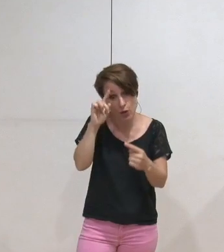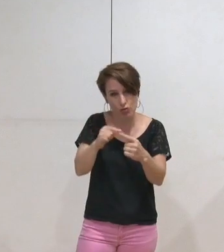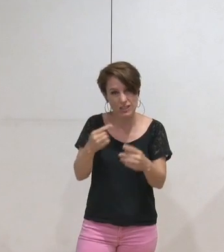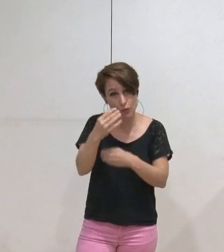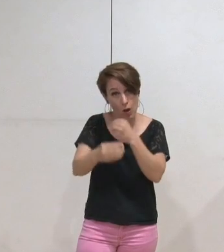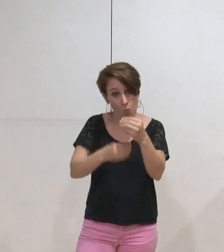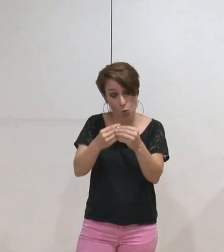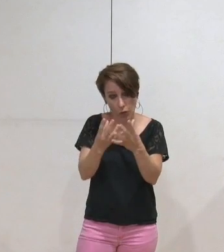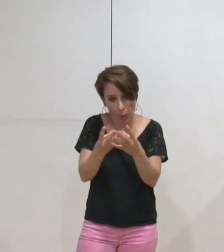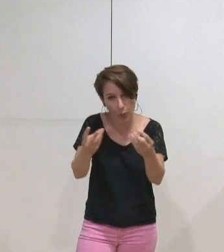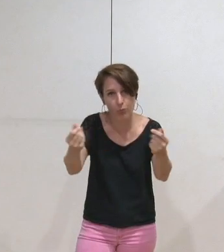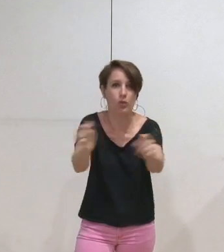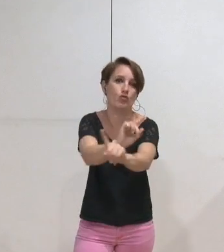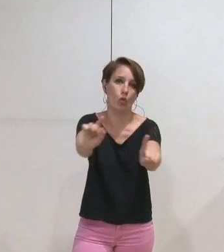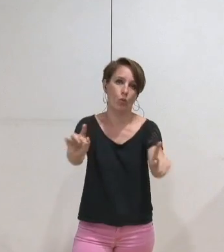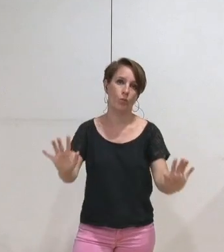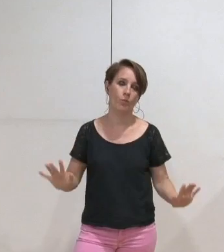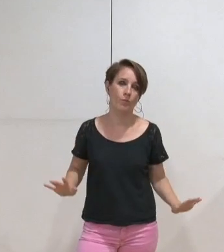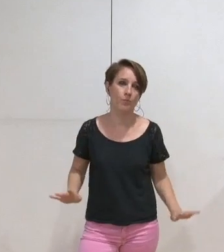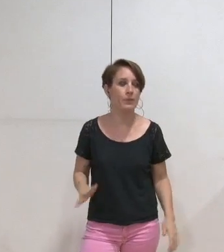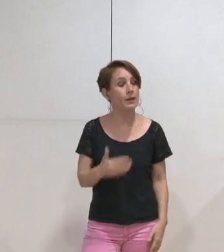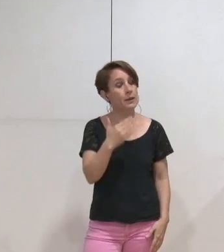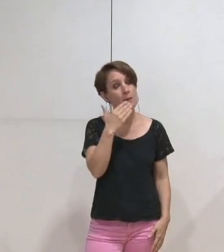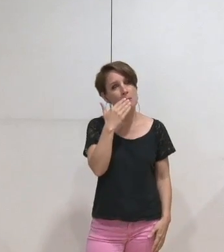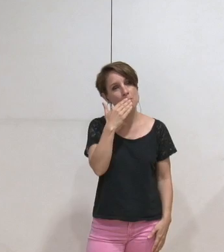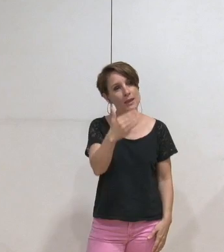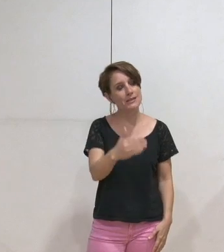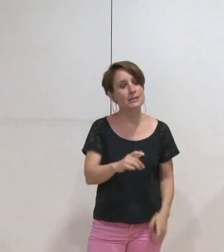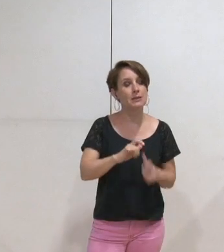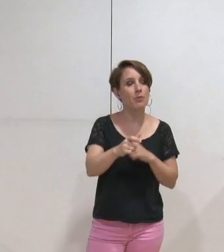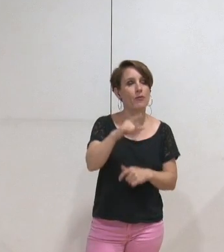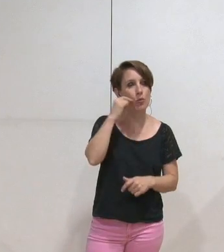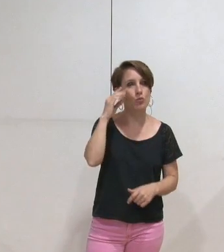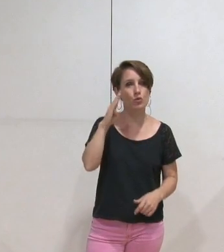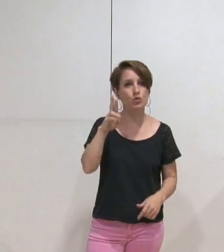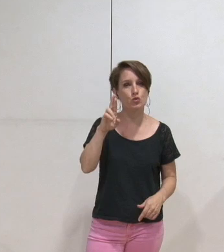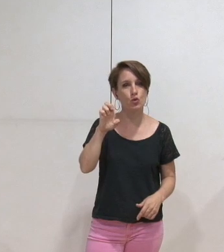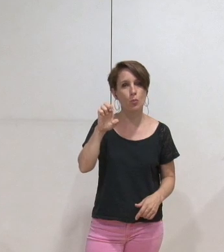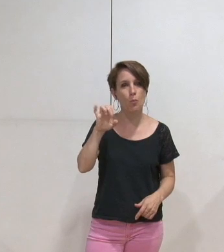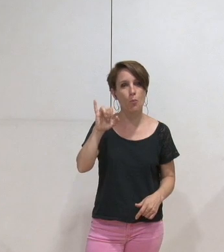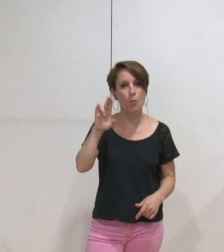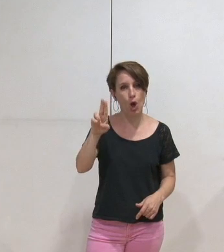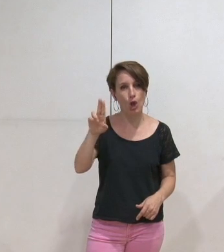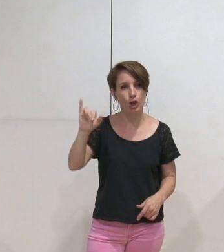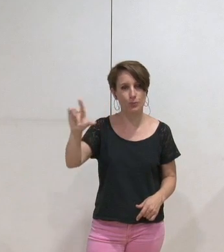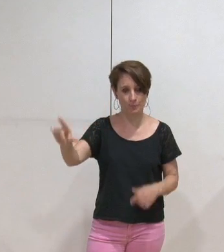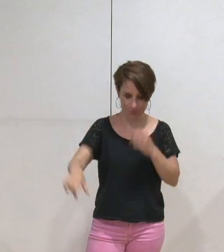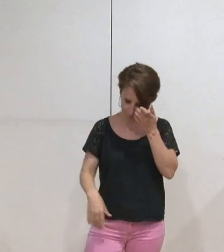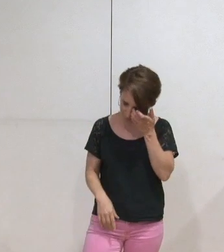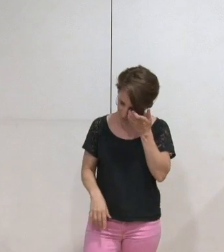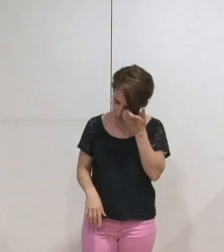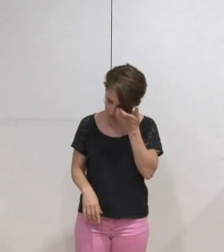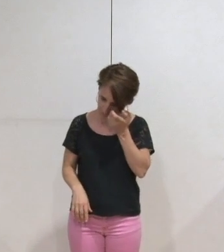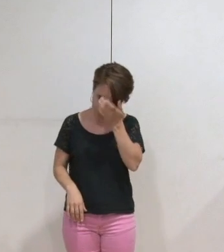défasse merci Monsieur Breuil oui monsieur le Maire mes chers collègues il y a quelques mois fin